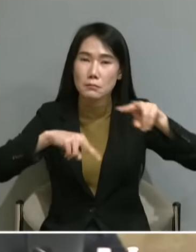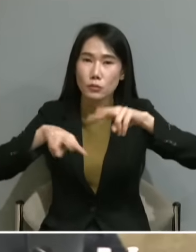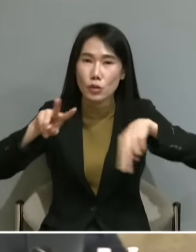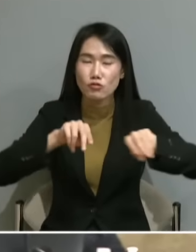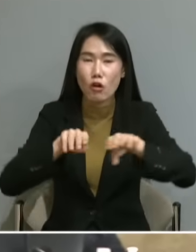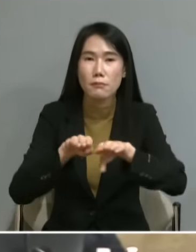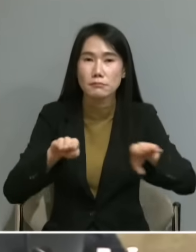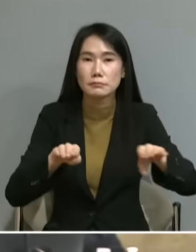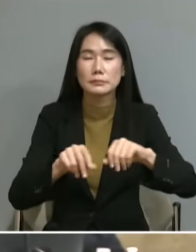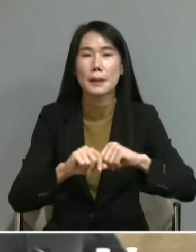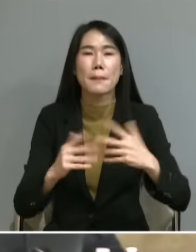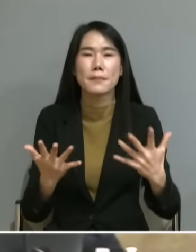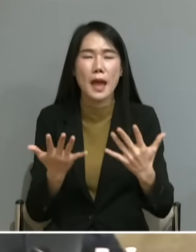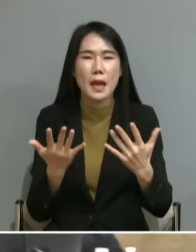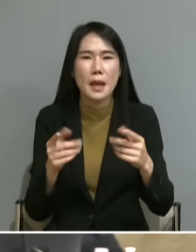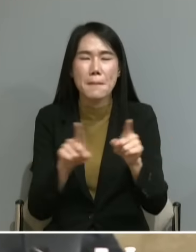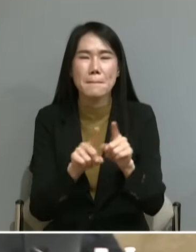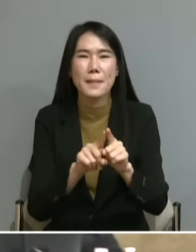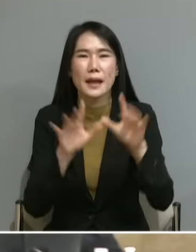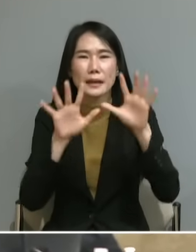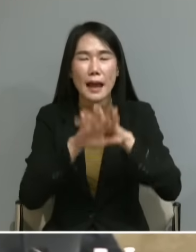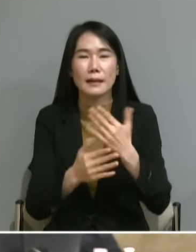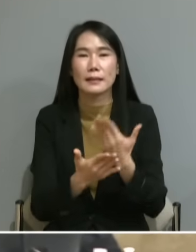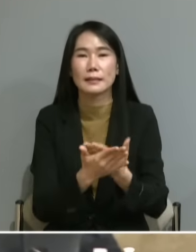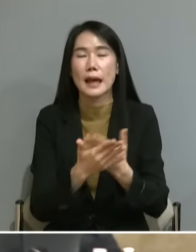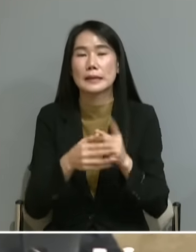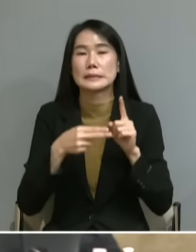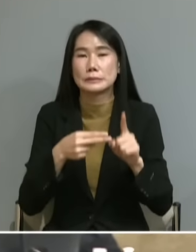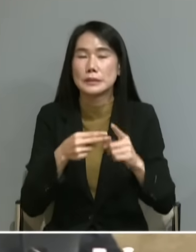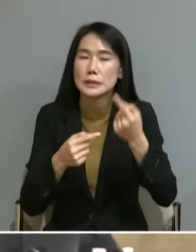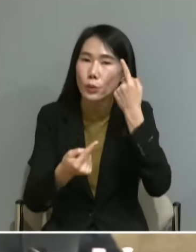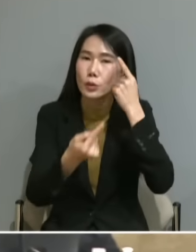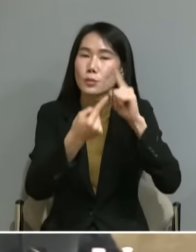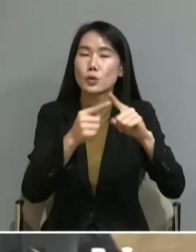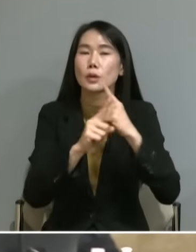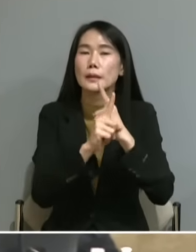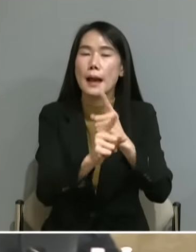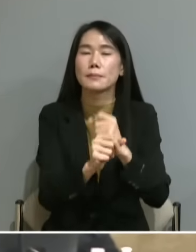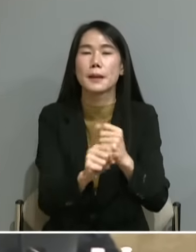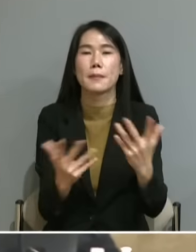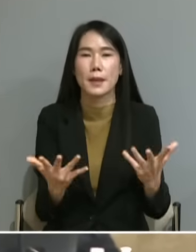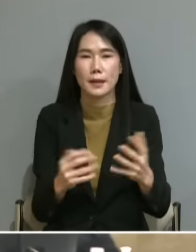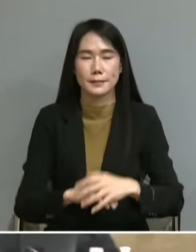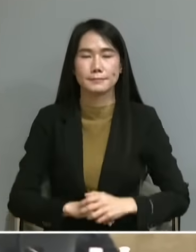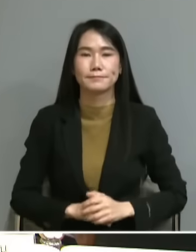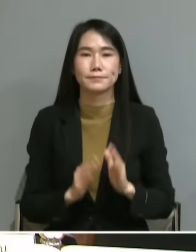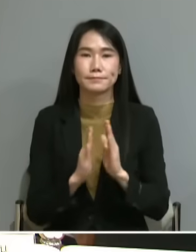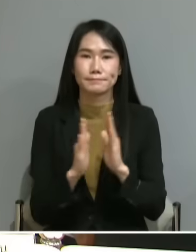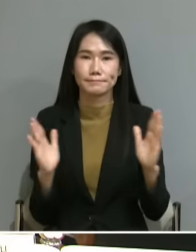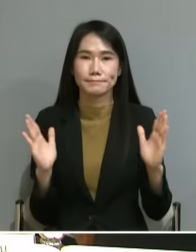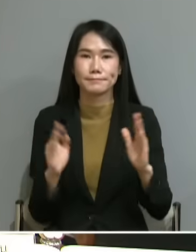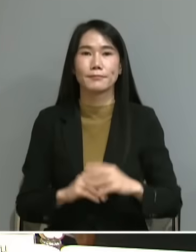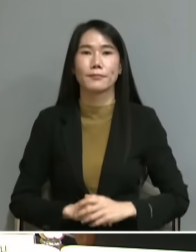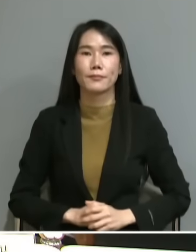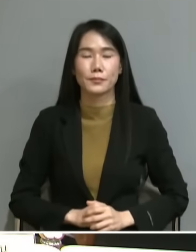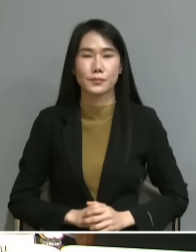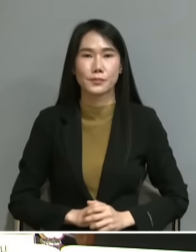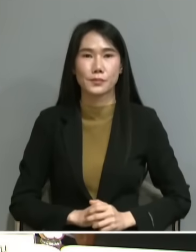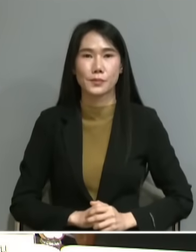เพื่อให้เงิน 10,000 บาทนี้เป็นไปตามวัตถุประสงค์ของรัฐบาลครับขอบคุณครับ เชิญท่าน